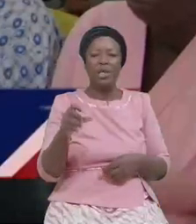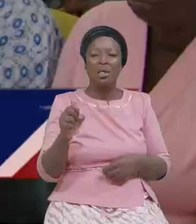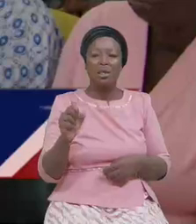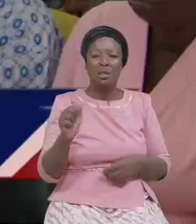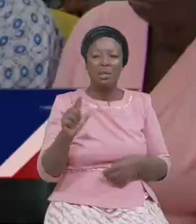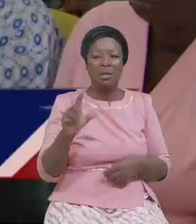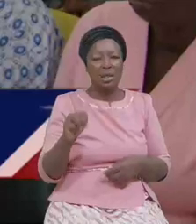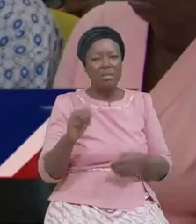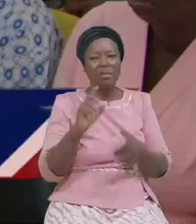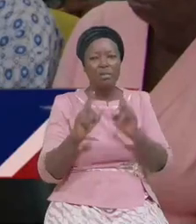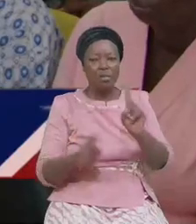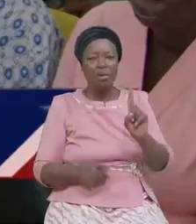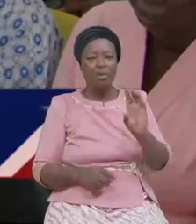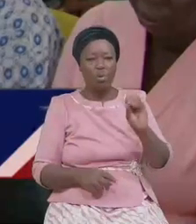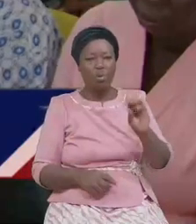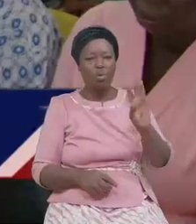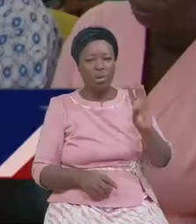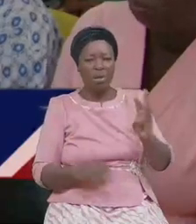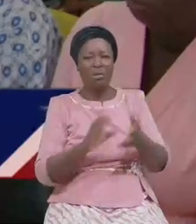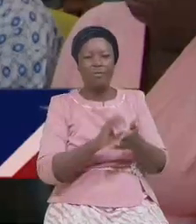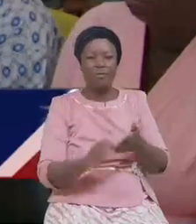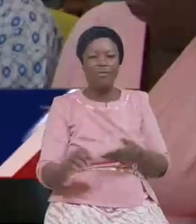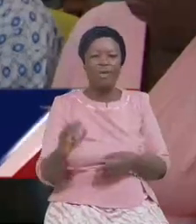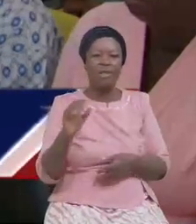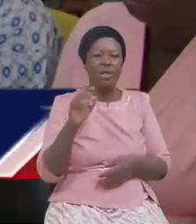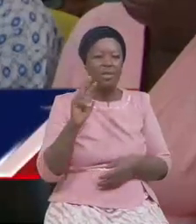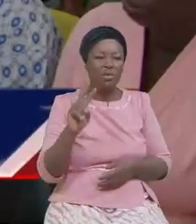verset 24. Psaume 106, verset